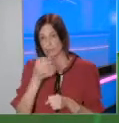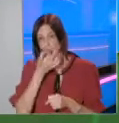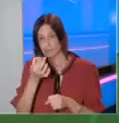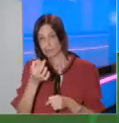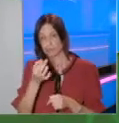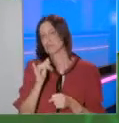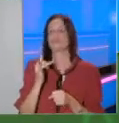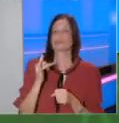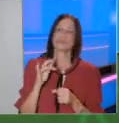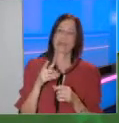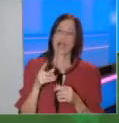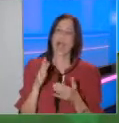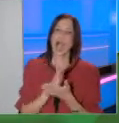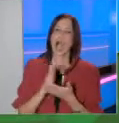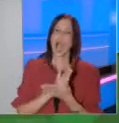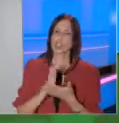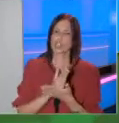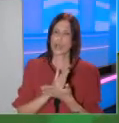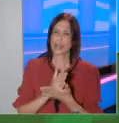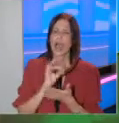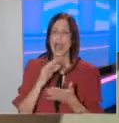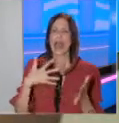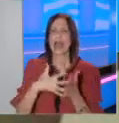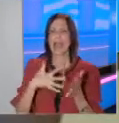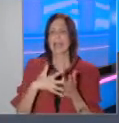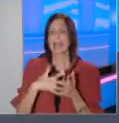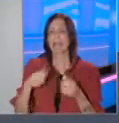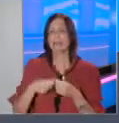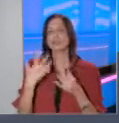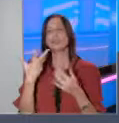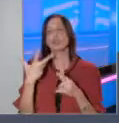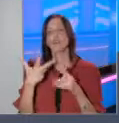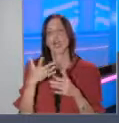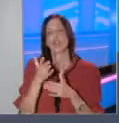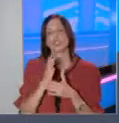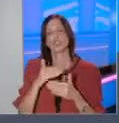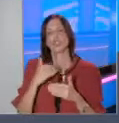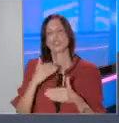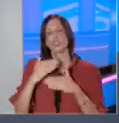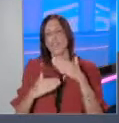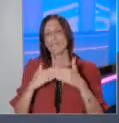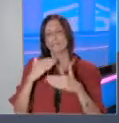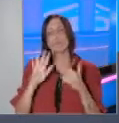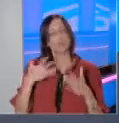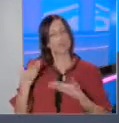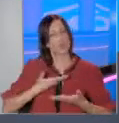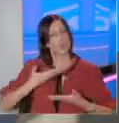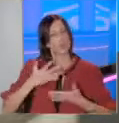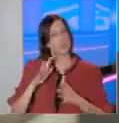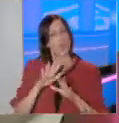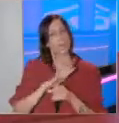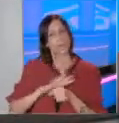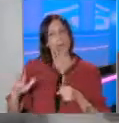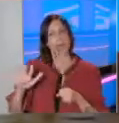כדי להכשרה לחקר מגעים נעשית בשלושה שלבים. בכל השלבים האלה יש שיתוף פעולה מלא